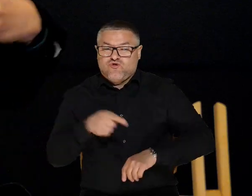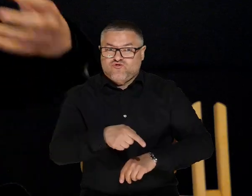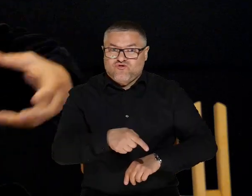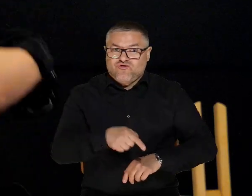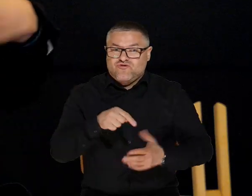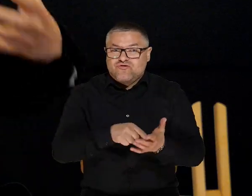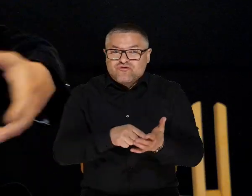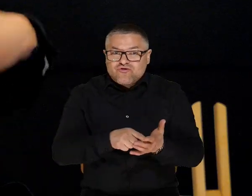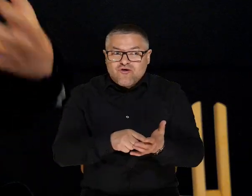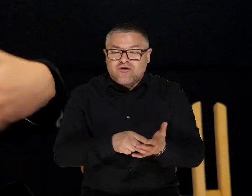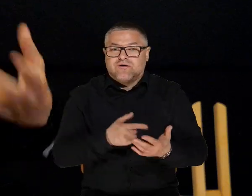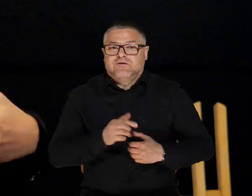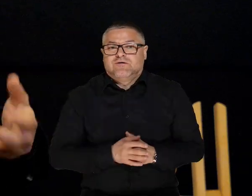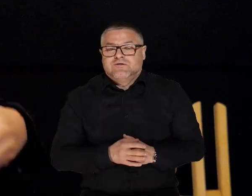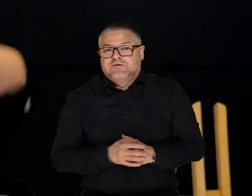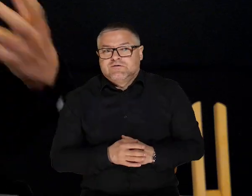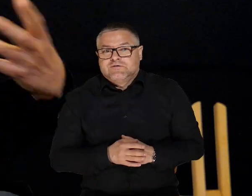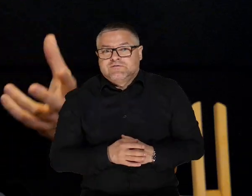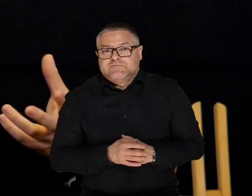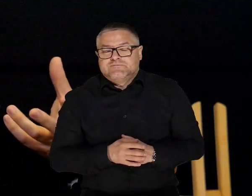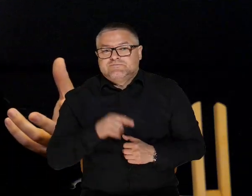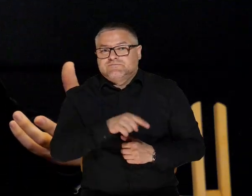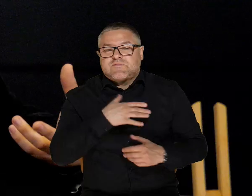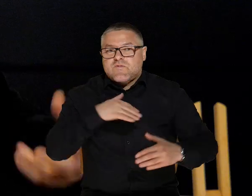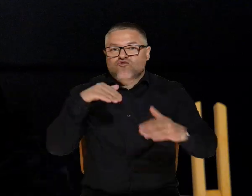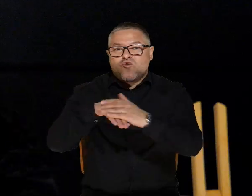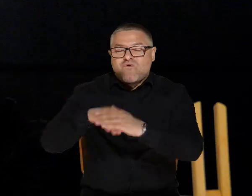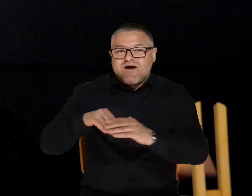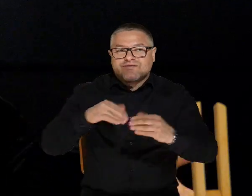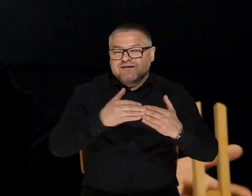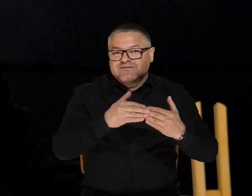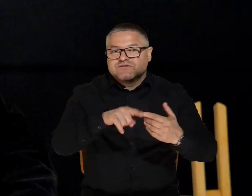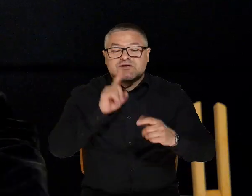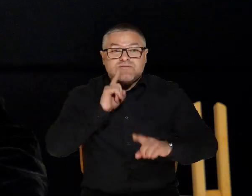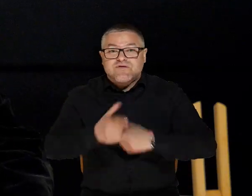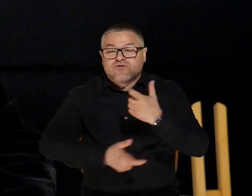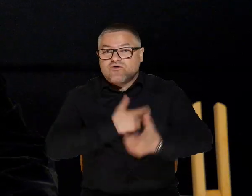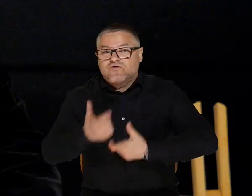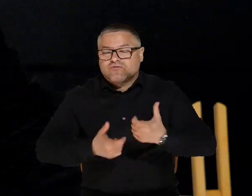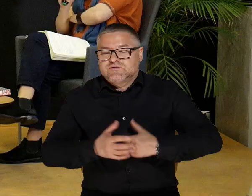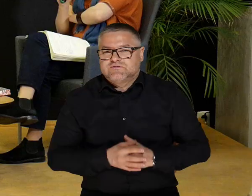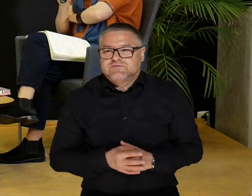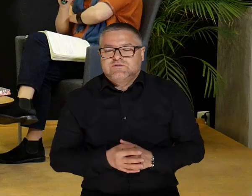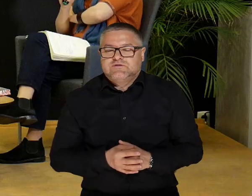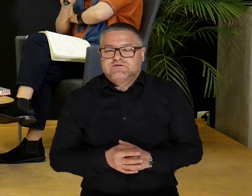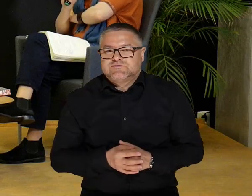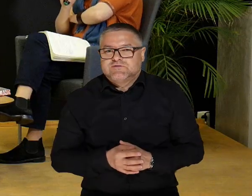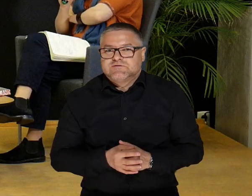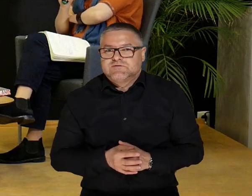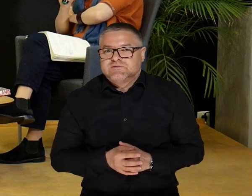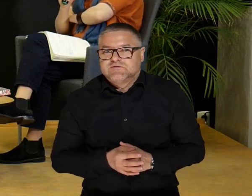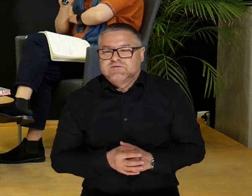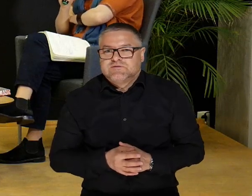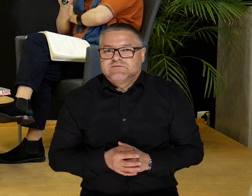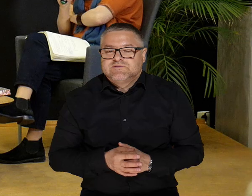tej właśnie dialektyki negacjonizmu, prawda, która jest napędzana właśnie przez brak uznania. No właśnie, bo jest cała